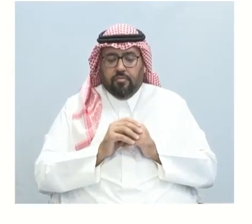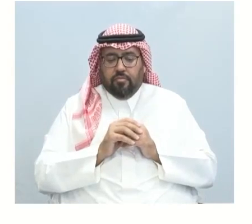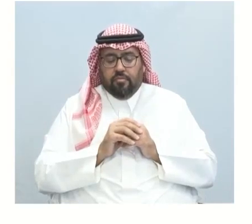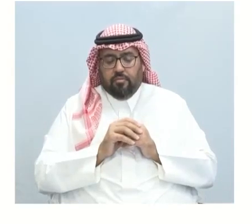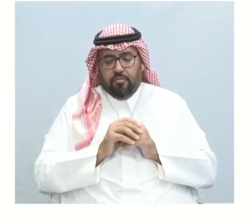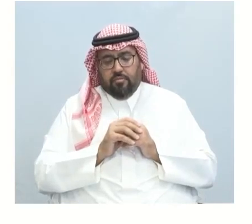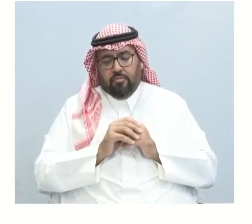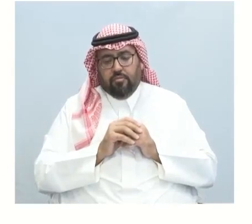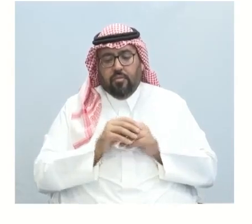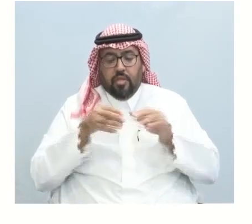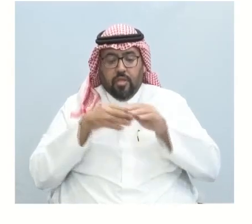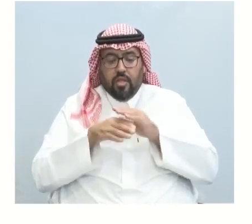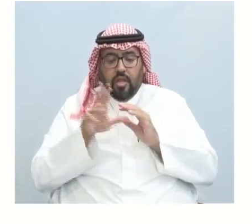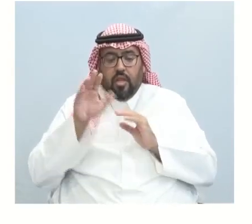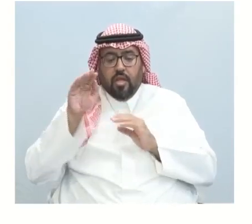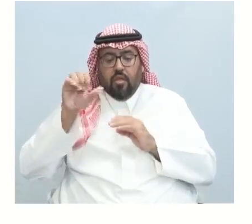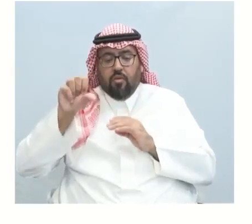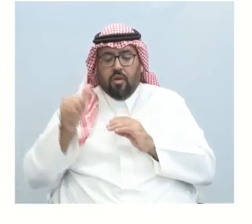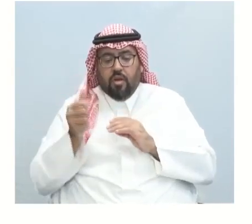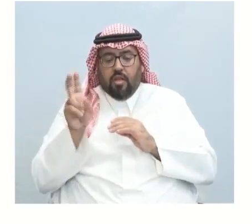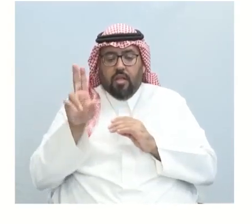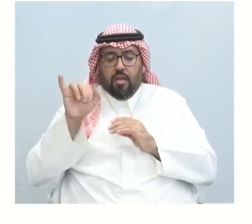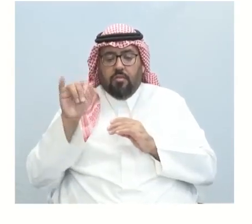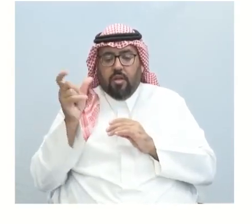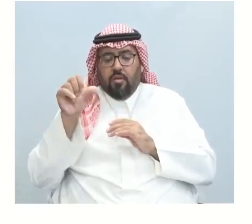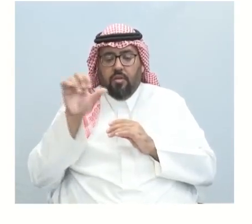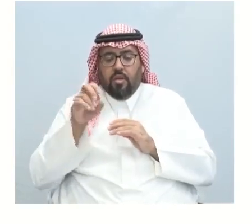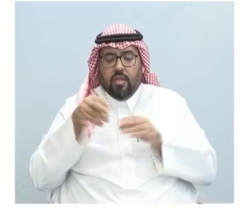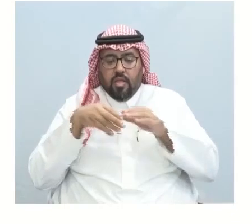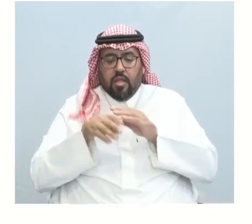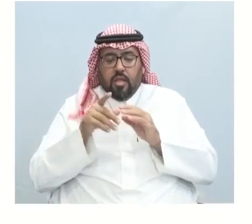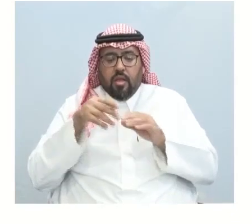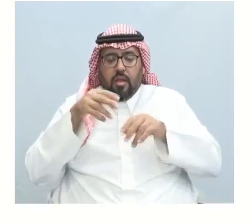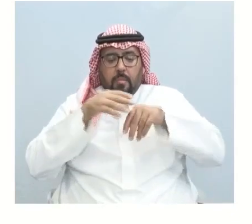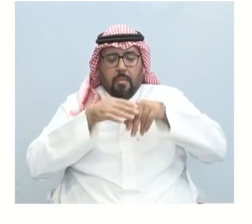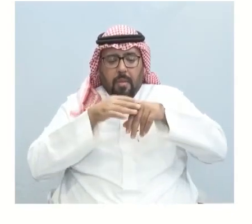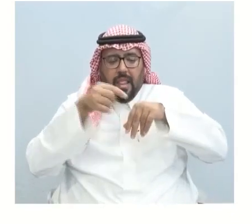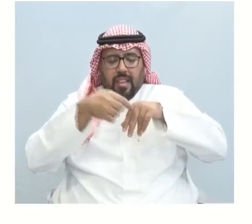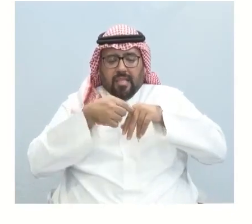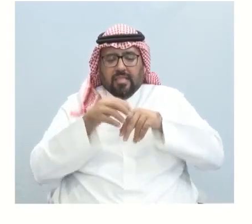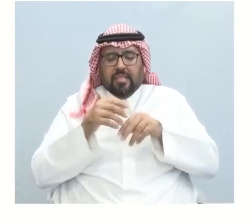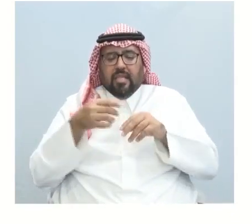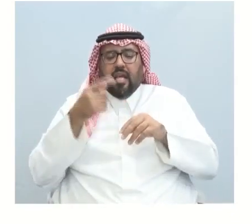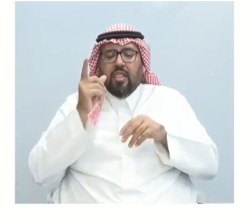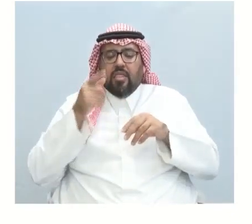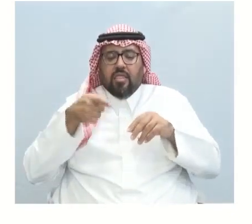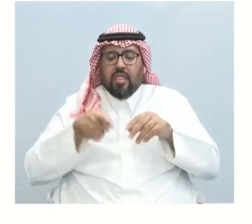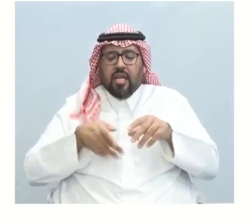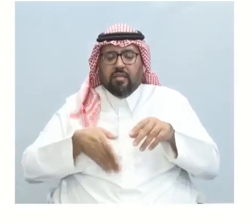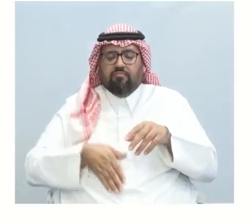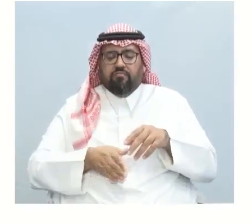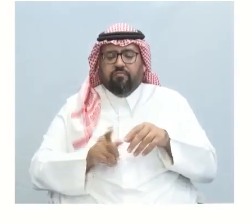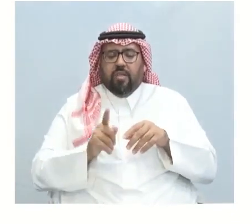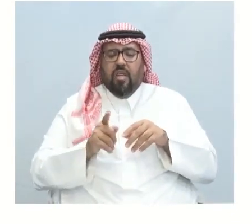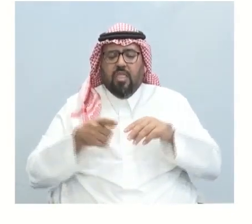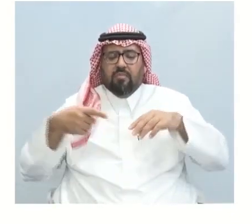كروموسوم تدخل الحيوانات المنويه الى داخل المهبل من خلال الذكر خلال عمليه الاتصال الجنسي اذا هذه